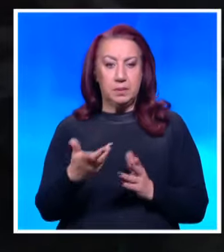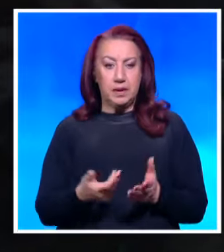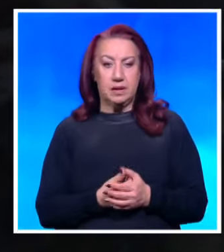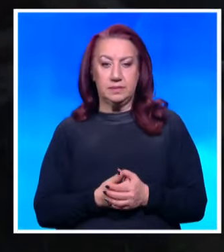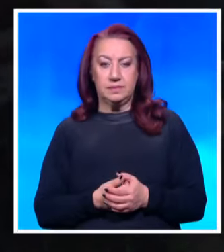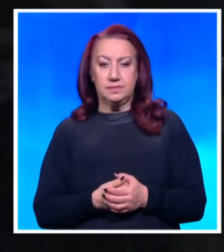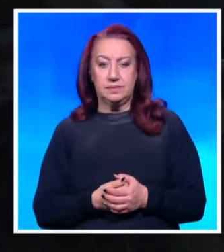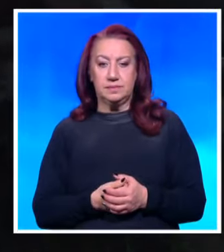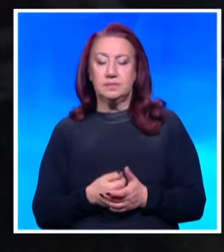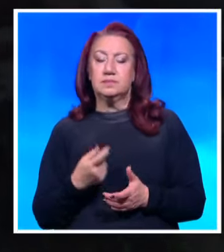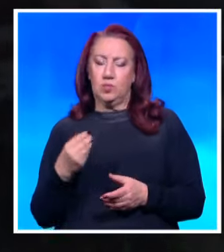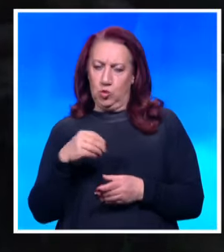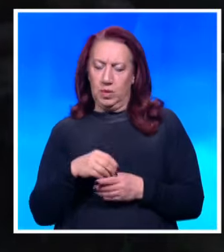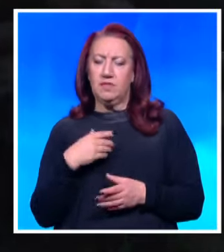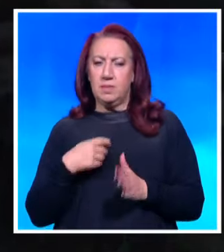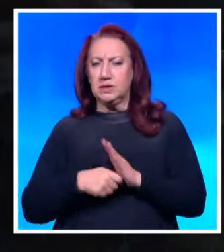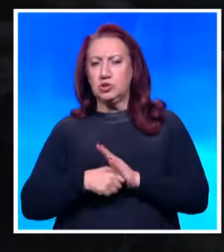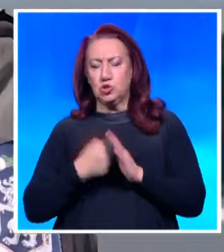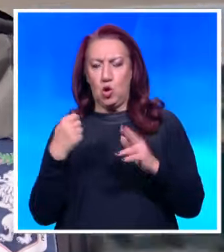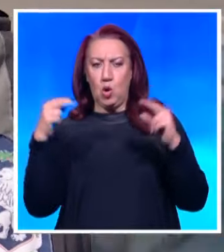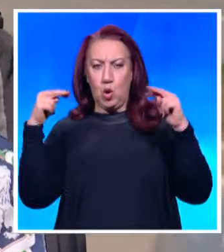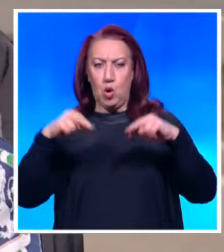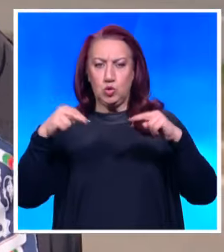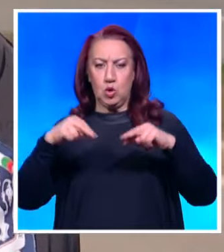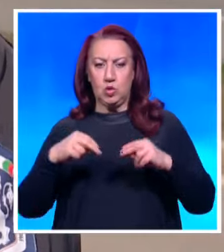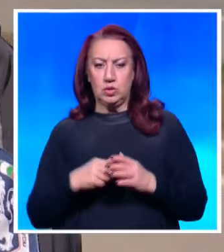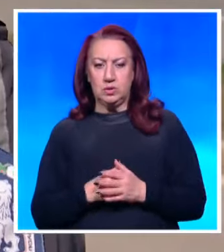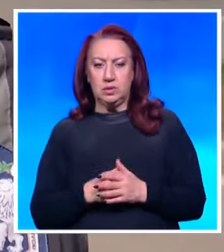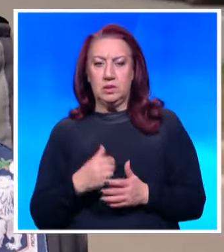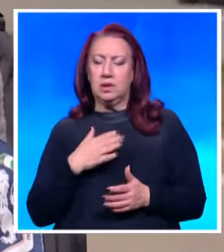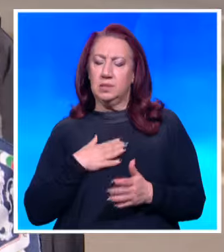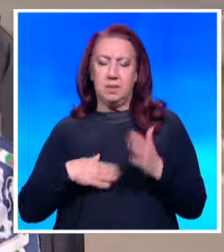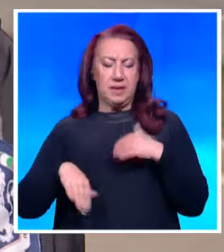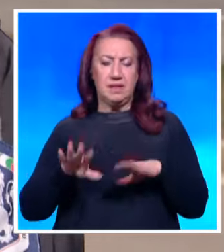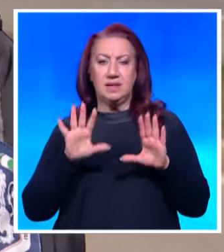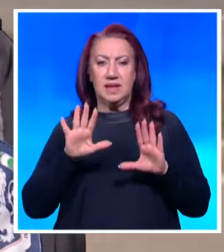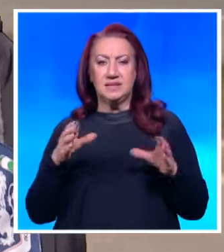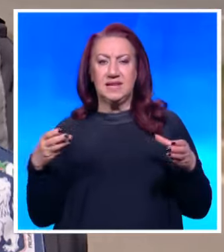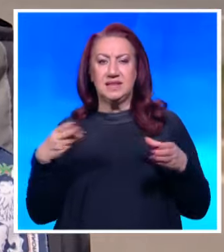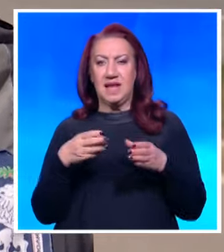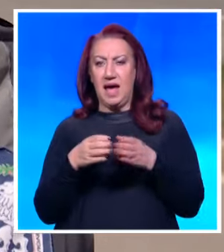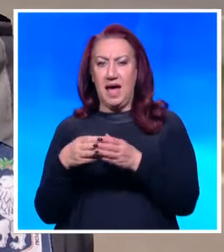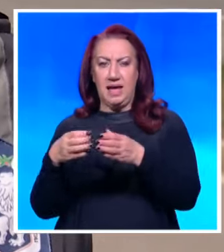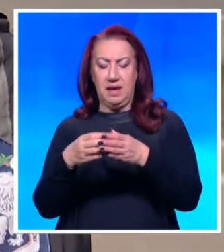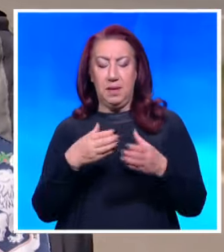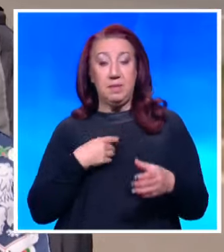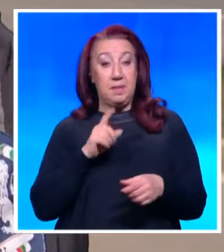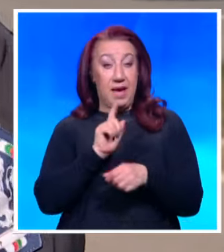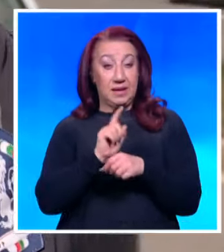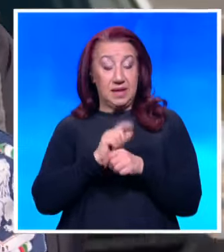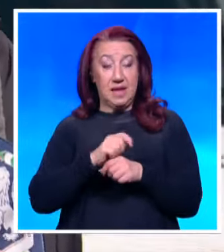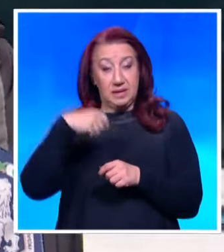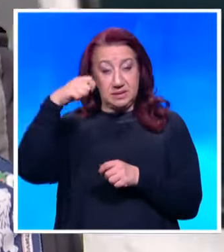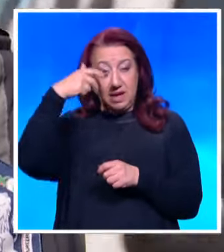допълва, че контролът е затегнат. Имаме над 10 екипа. Имаме 11 технически средства, които са